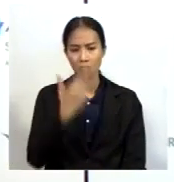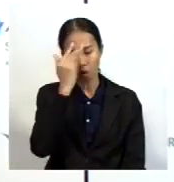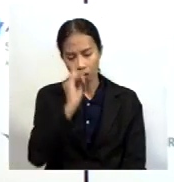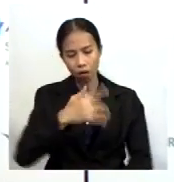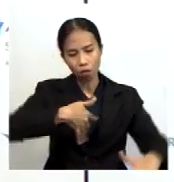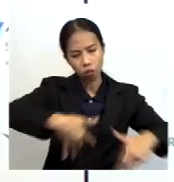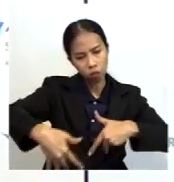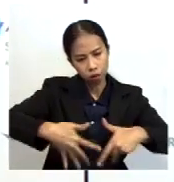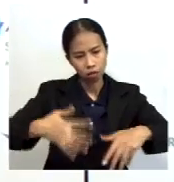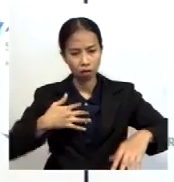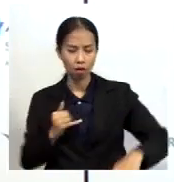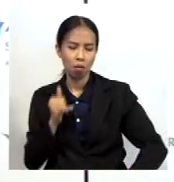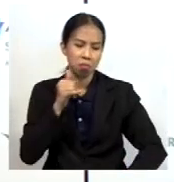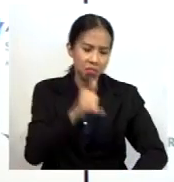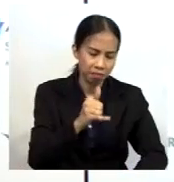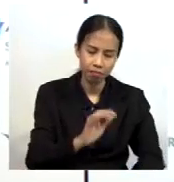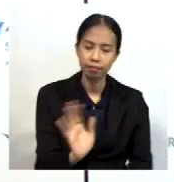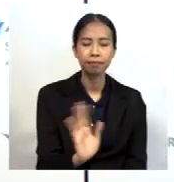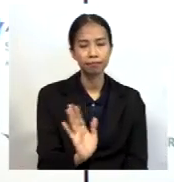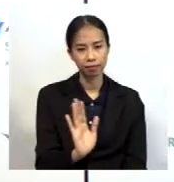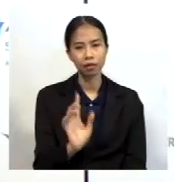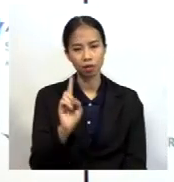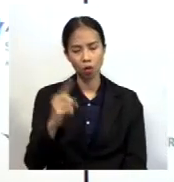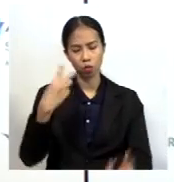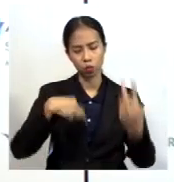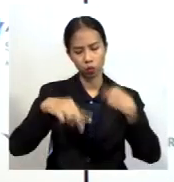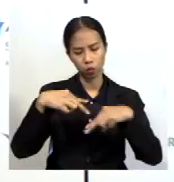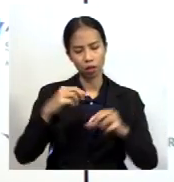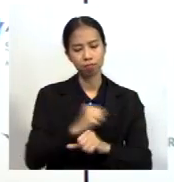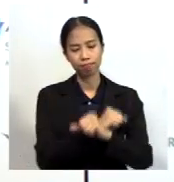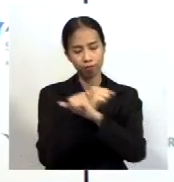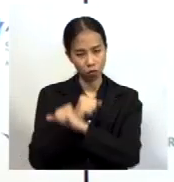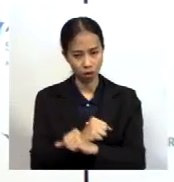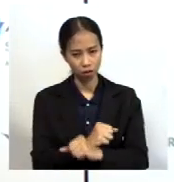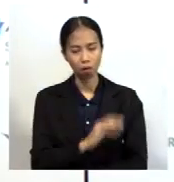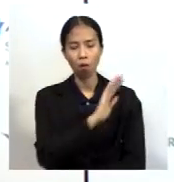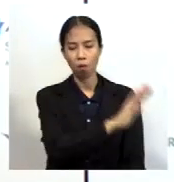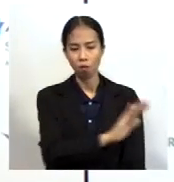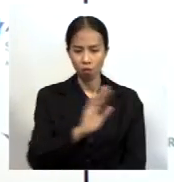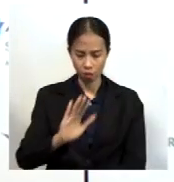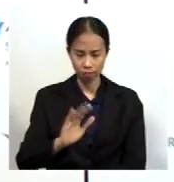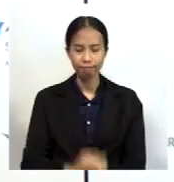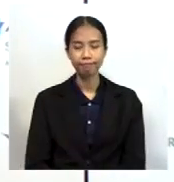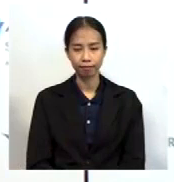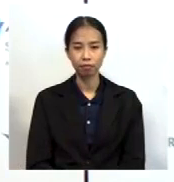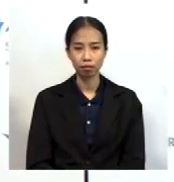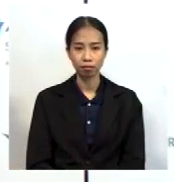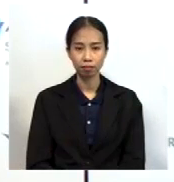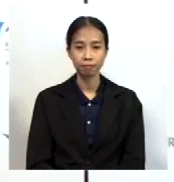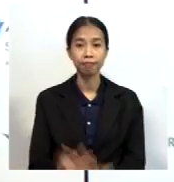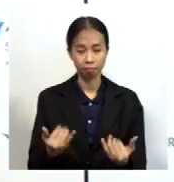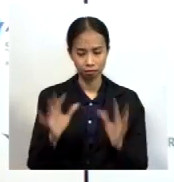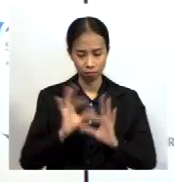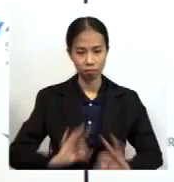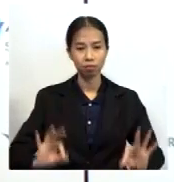ในคนเยอะๆอะไรต่างๆเหล่านี้ดูแลสุขภาพอันนี้เพื่อสุขภาพของท่านเองแล้วก็สุขภาพของทั้งหมดนะครับผมคิดว่านี้ก็เป็นเรื่องสำ